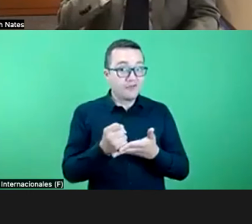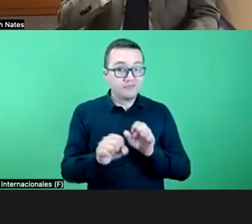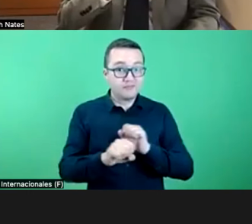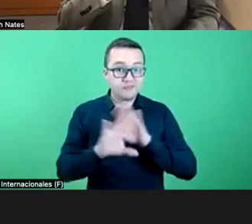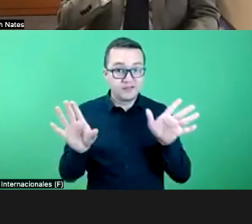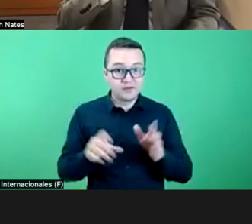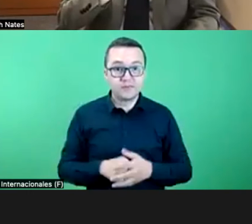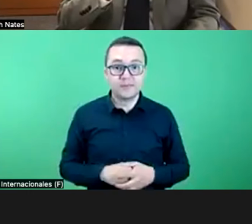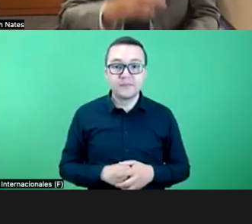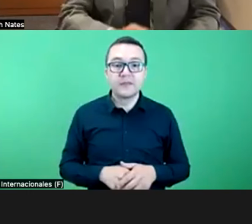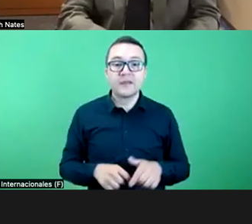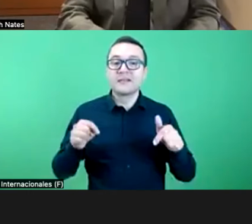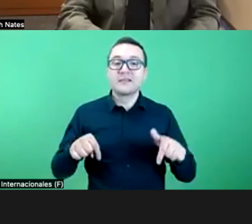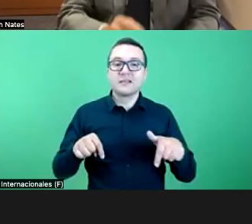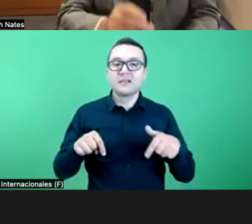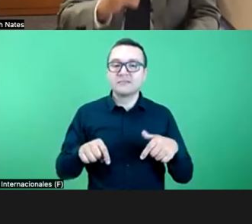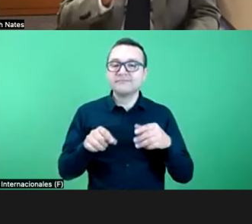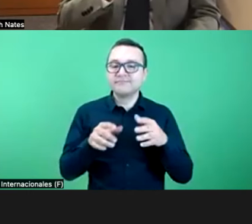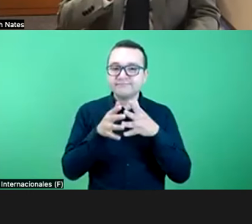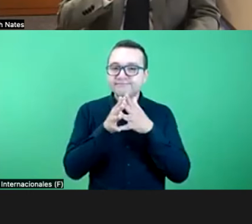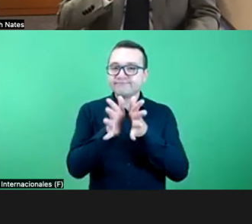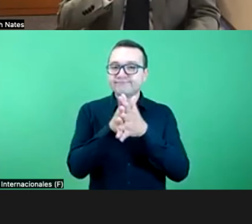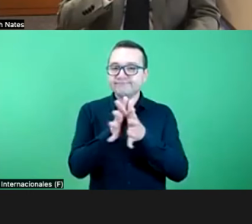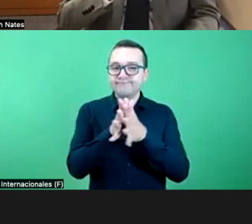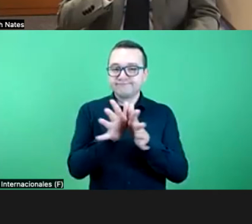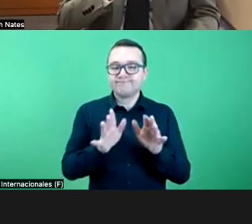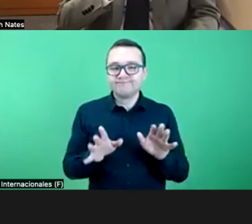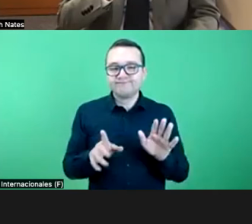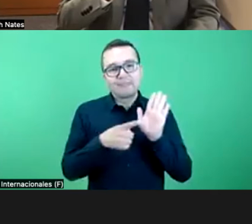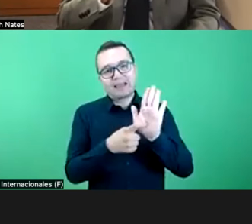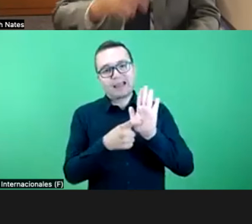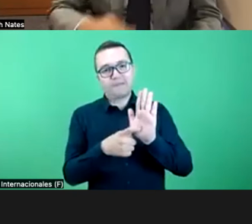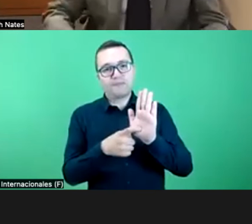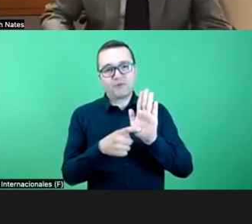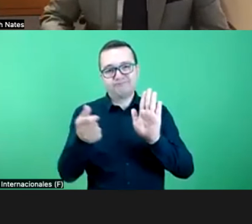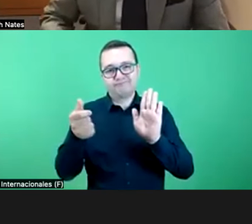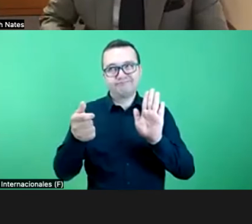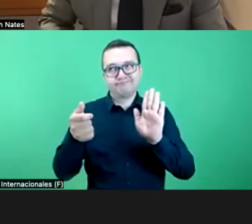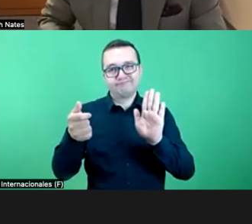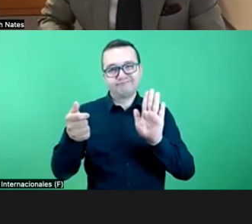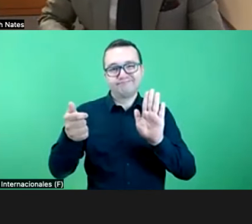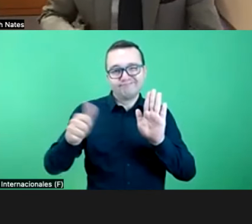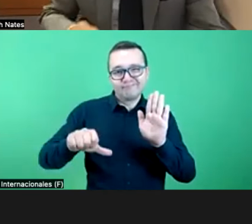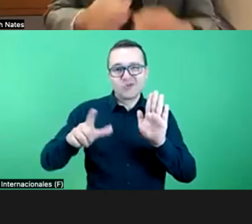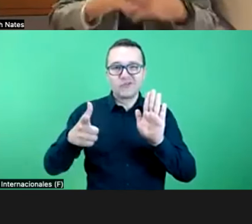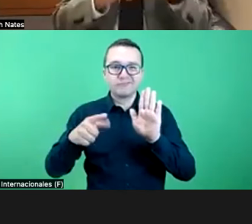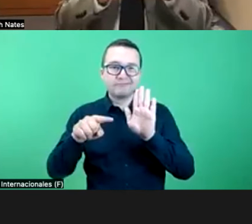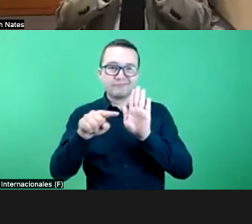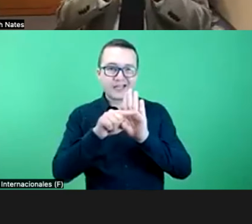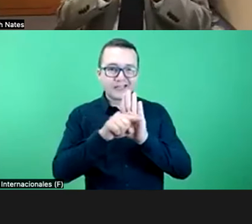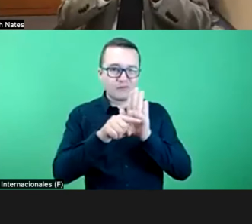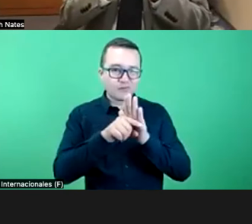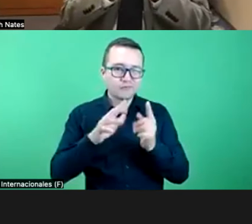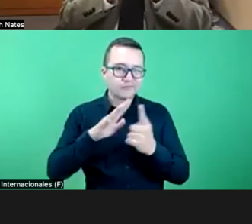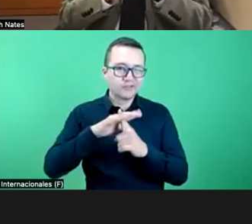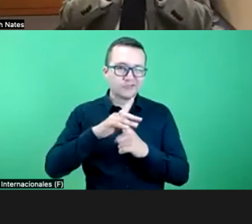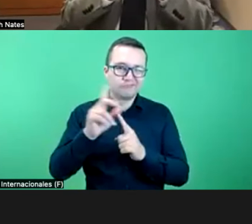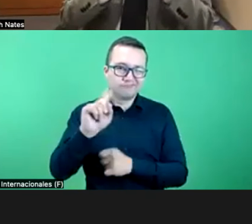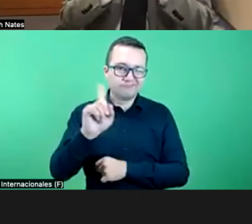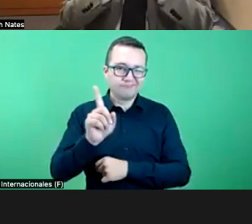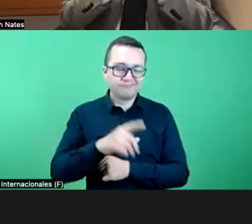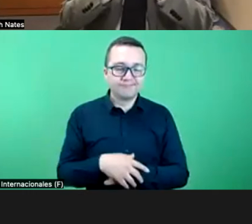Je vais partager un contre-exemple, une anecdote négative de ce qui ne doit pas se passer. Cela se produit